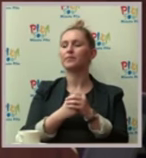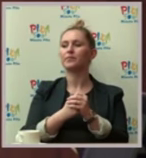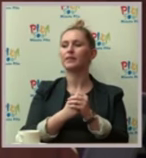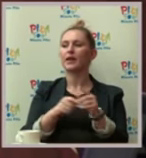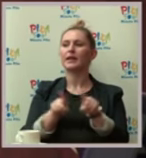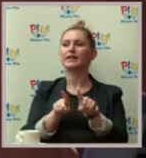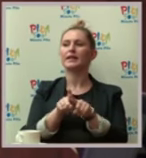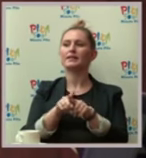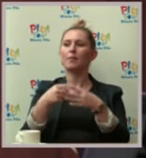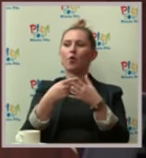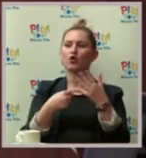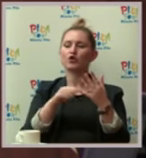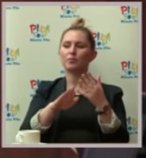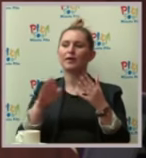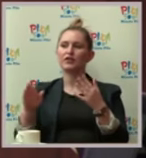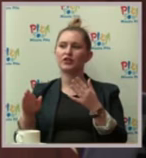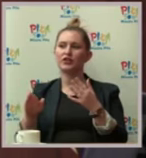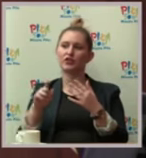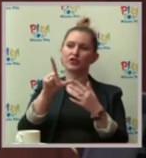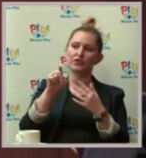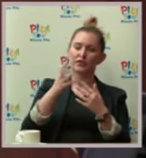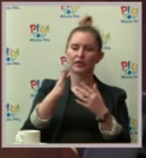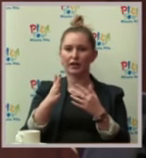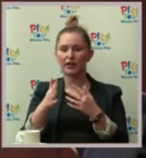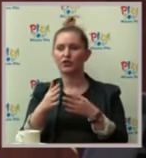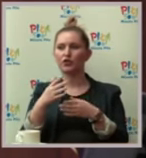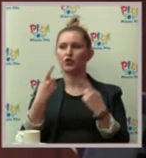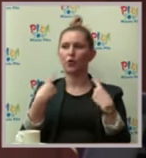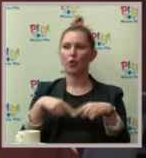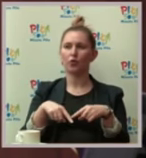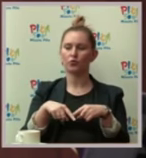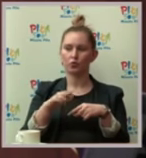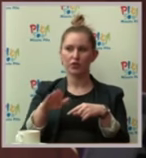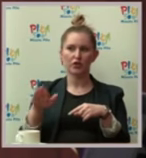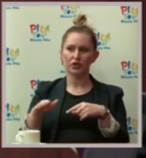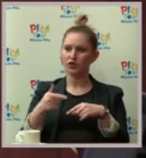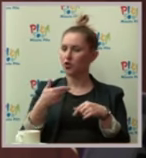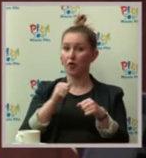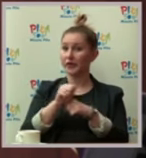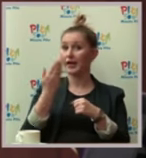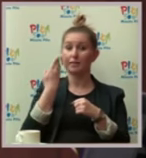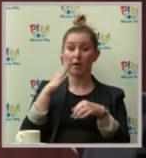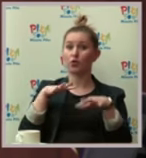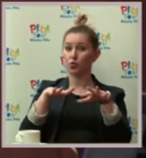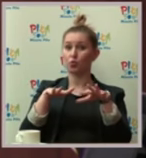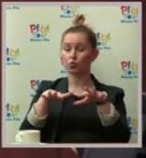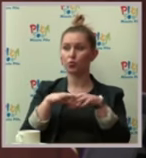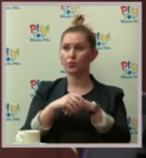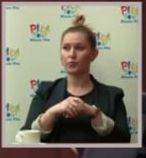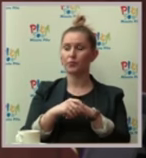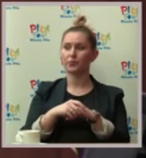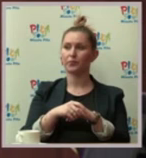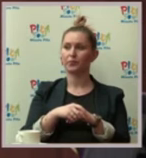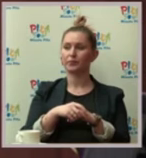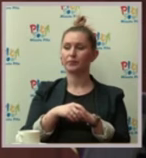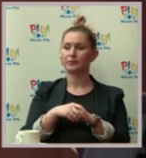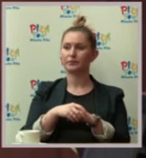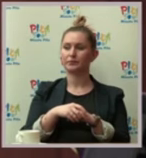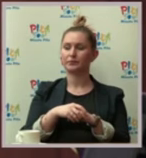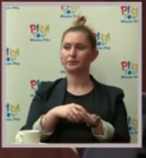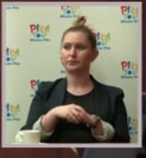jest, bym powiedział, 200 kilkadziesiąt, niezbyt dużo. Stykam się z tym na co dzień.